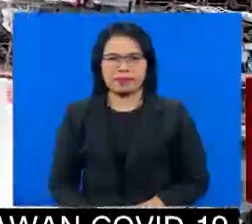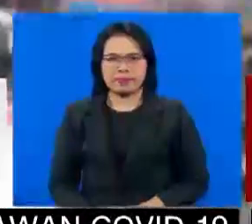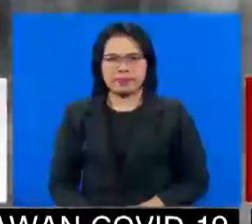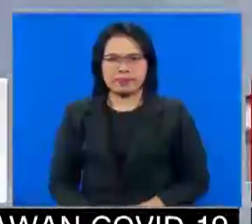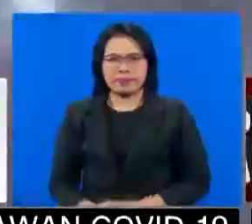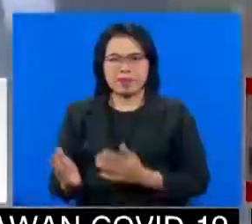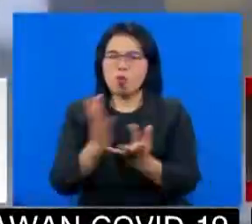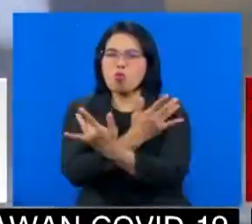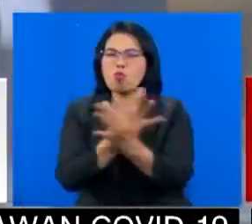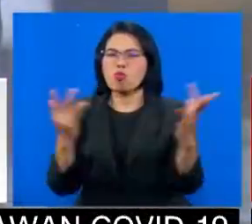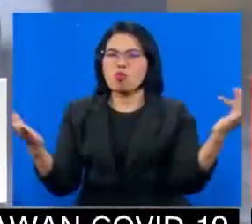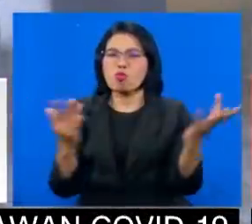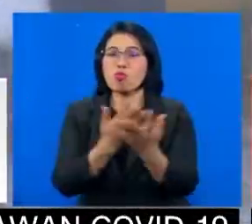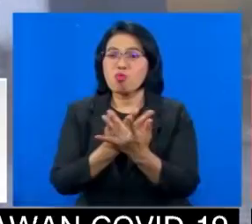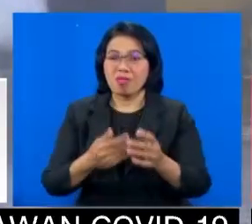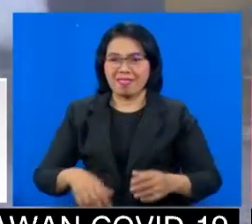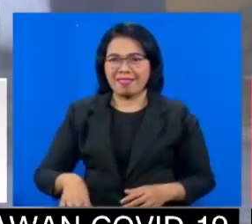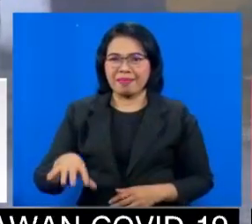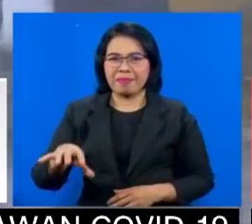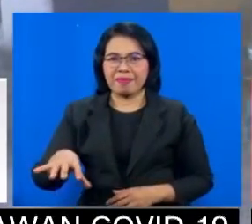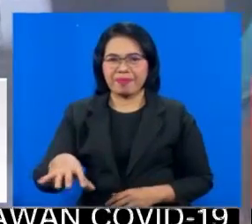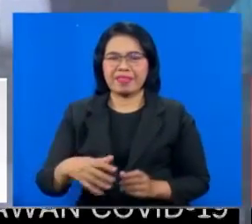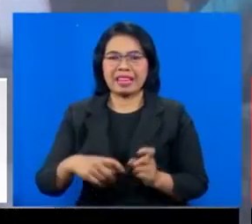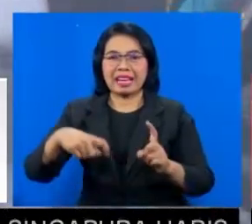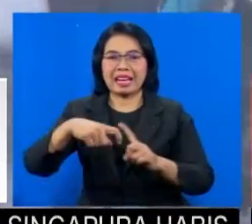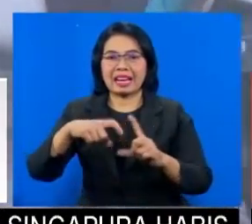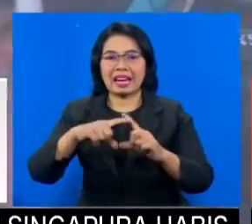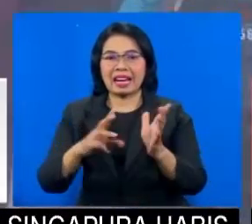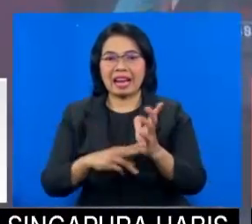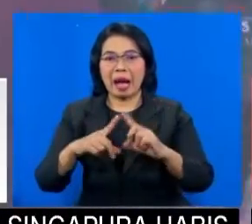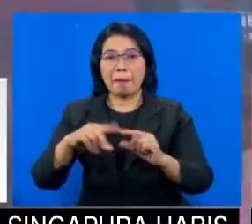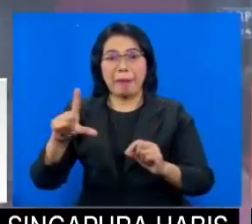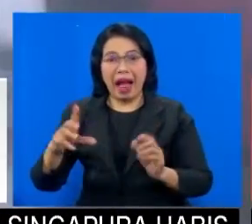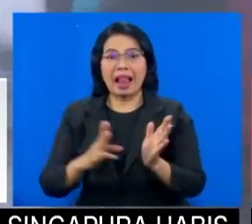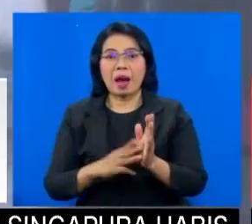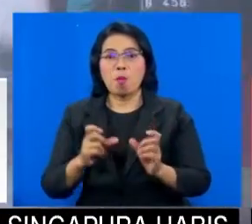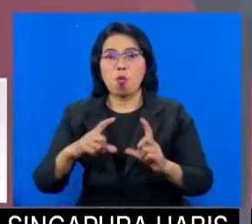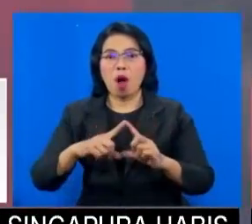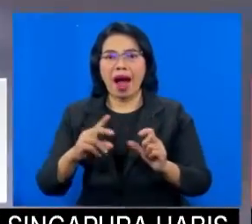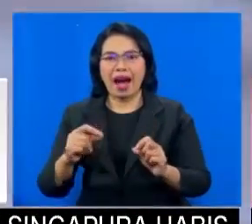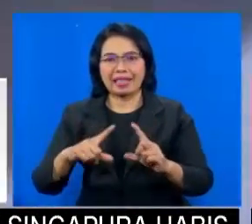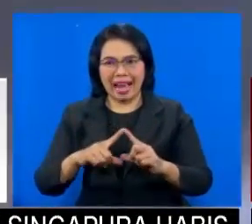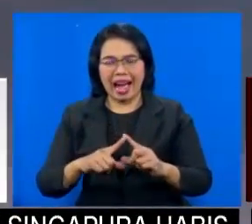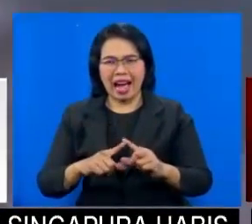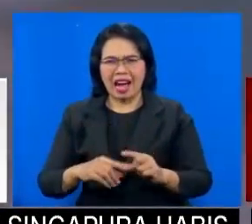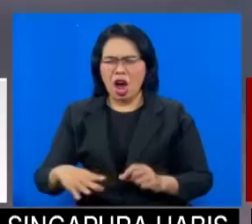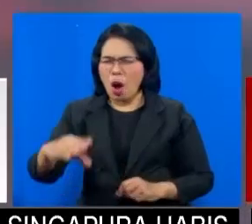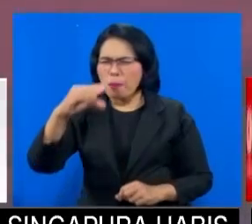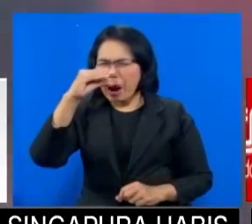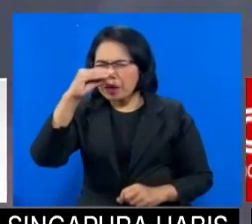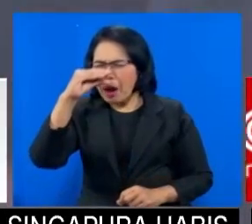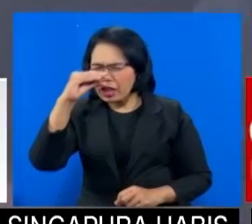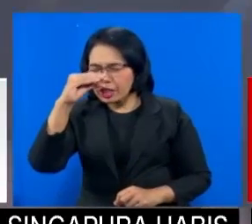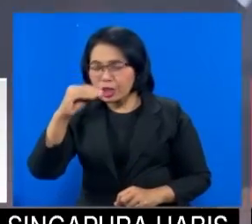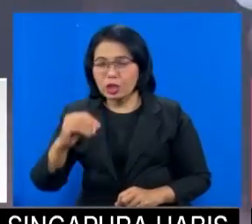Riuh aktivitas di pelelangan ikan Kamal Muara sudah dimulai sejak pagi hari. Lokasi ini adalah tempat nelayan menaruh